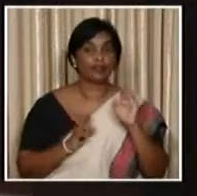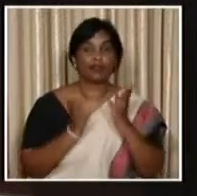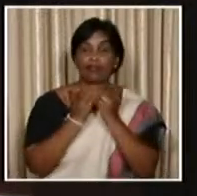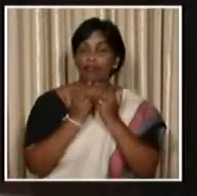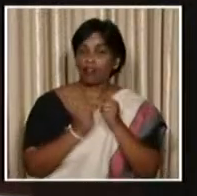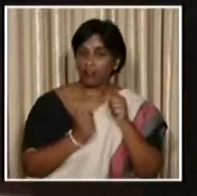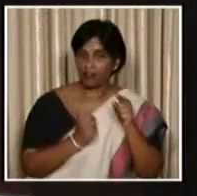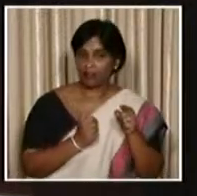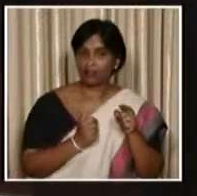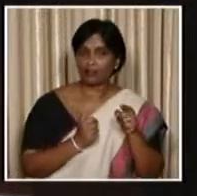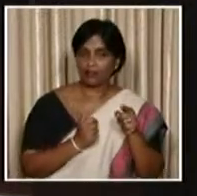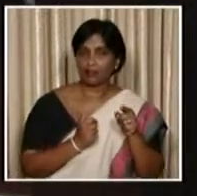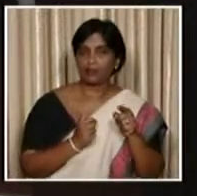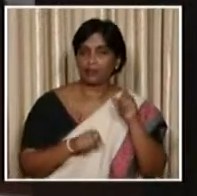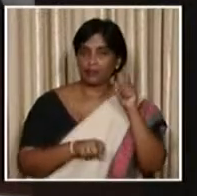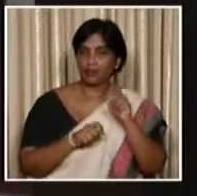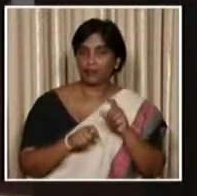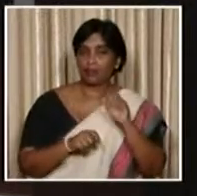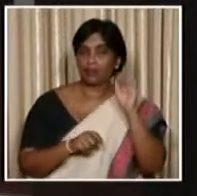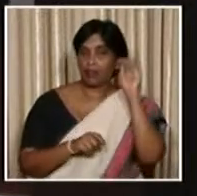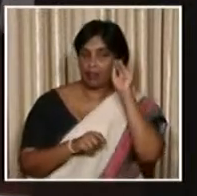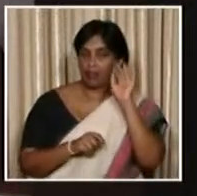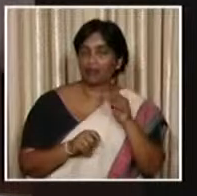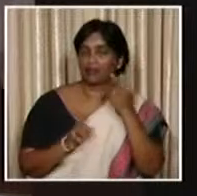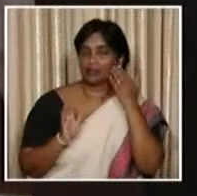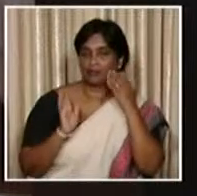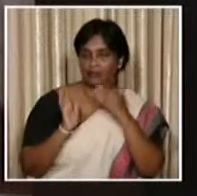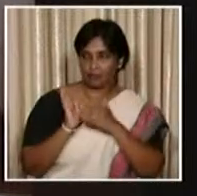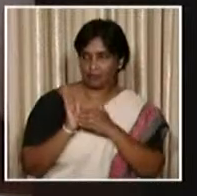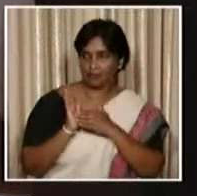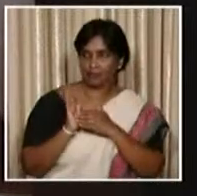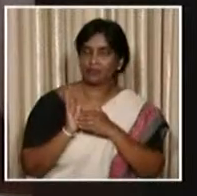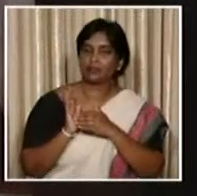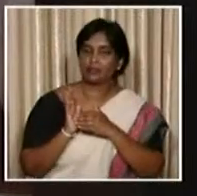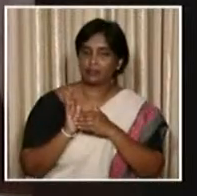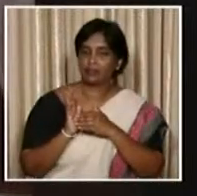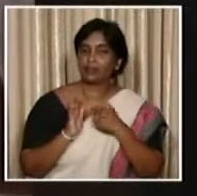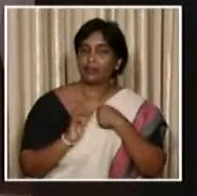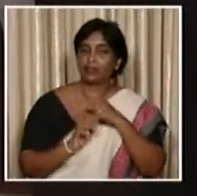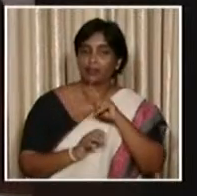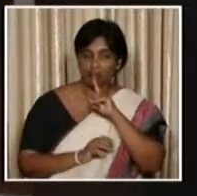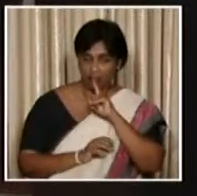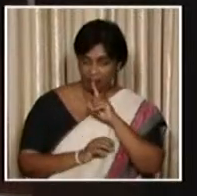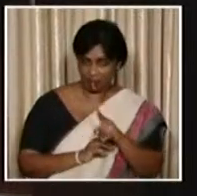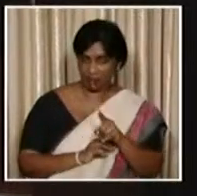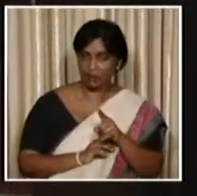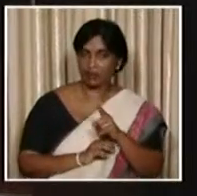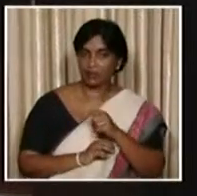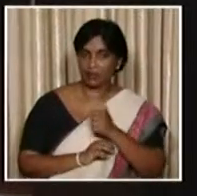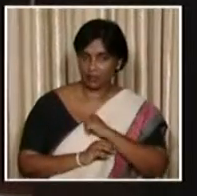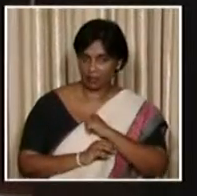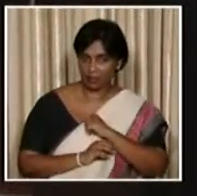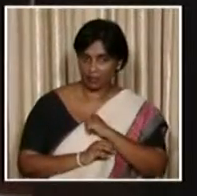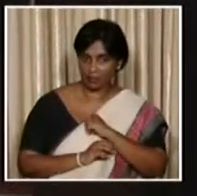ගාන විපක්ෂය දැනගත්තයි කියන කාරණාව. මම ඔබතුමාට මතක් කරන්න කැමතියි